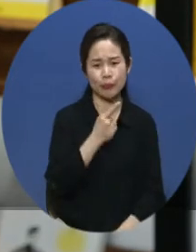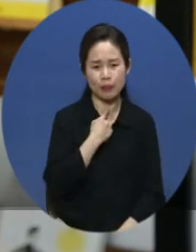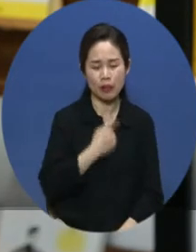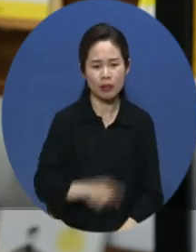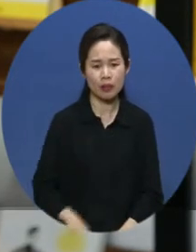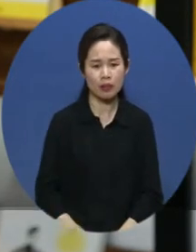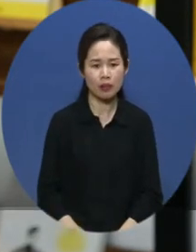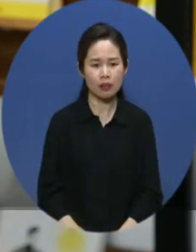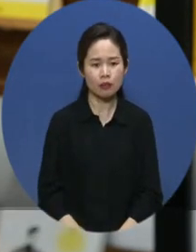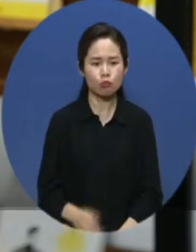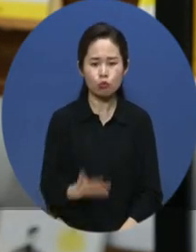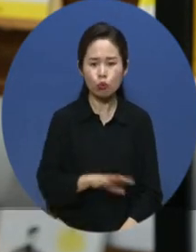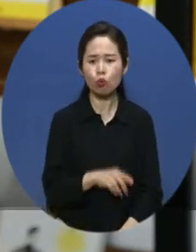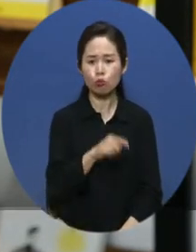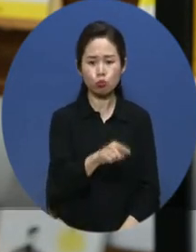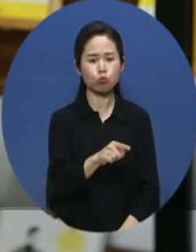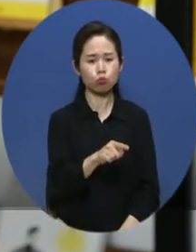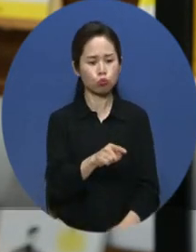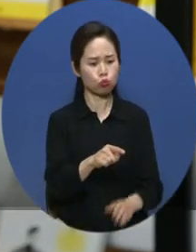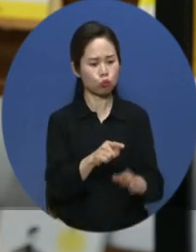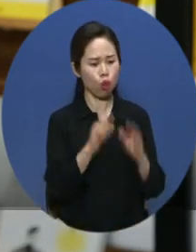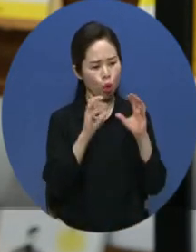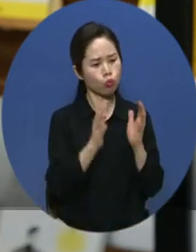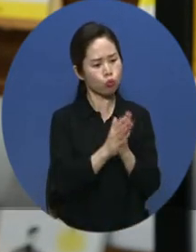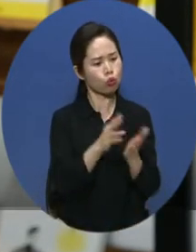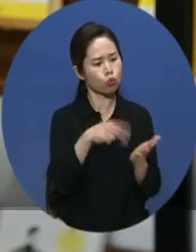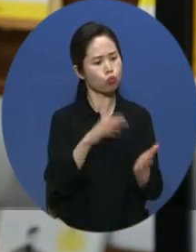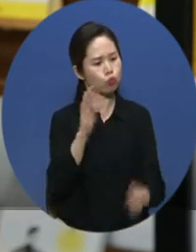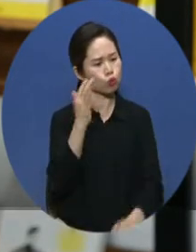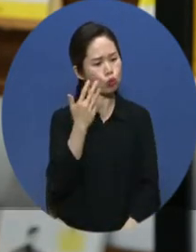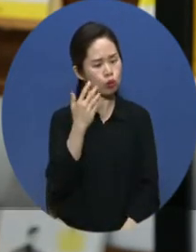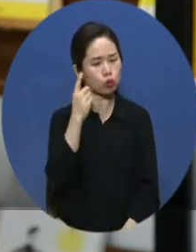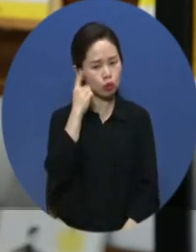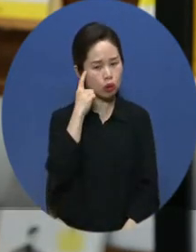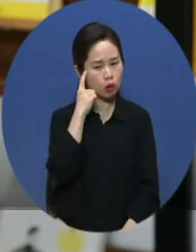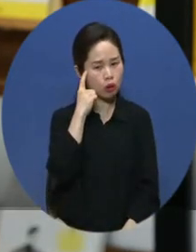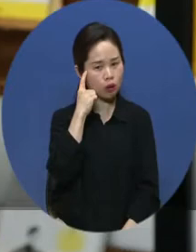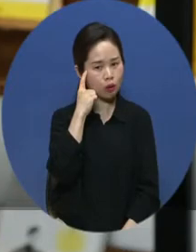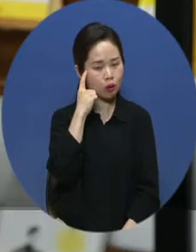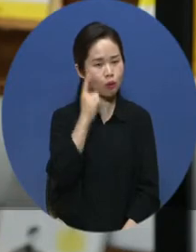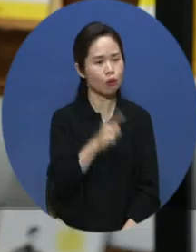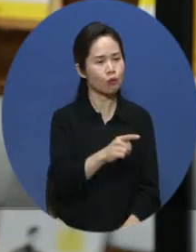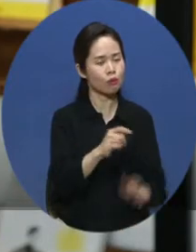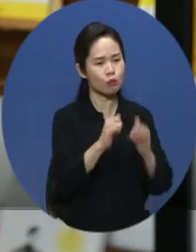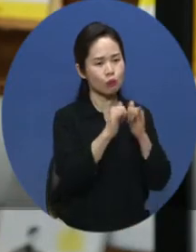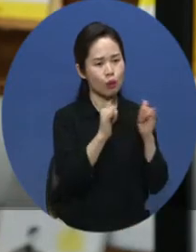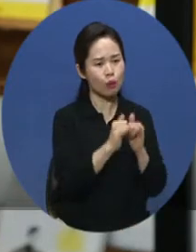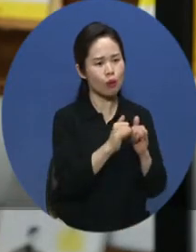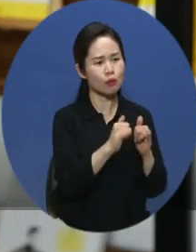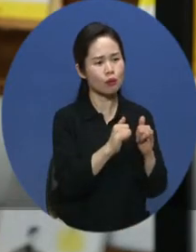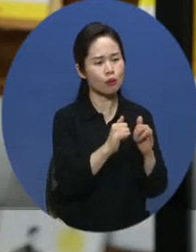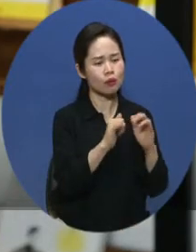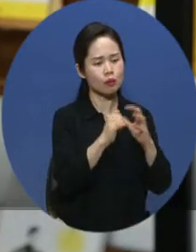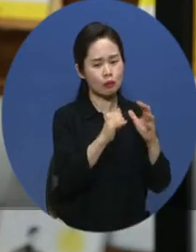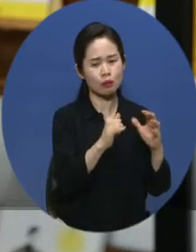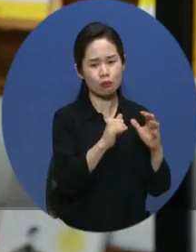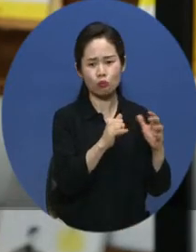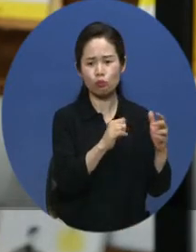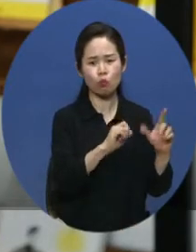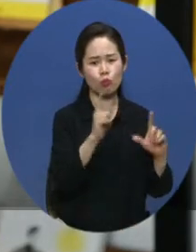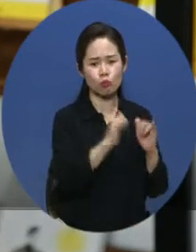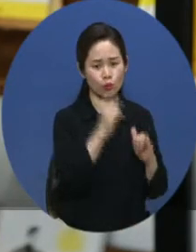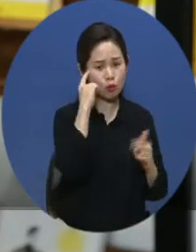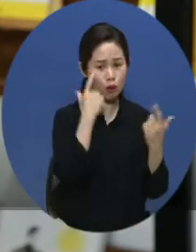그동안 그게 큰 문제가 되지 않는다라고 생각을 해왔었는데 이제 저희가 접했던 느린학습자분들 같은